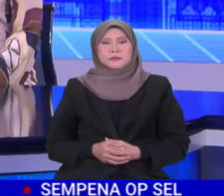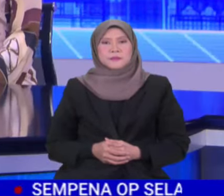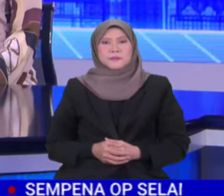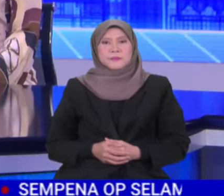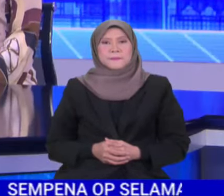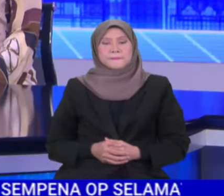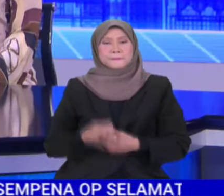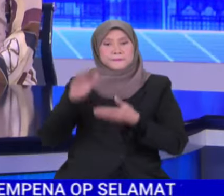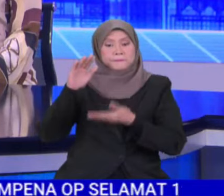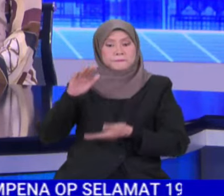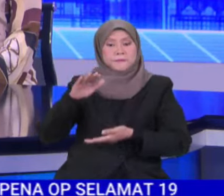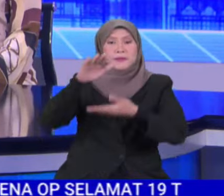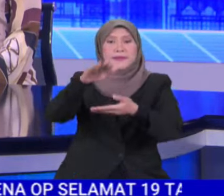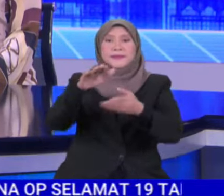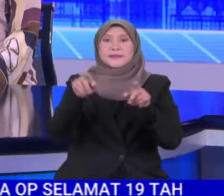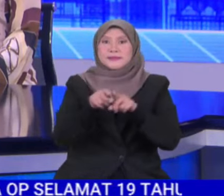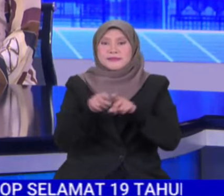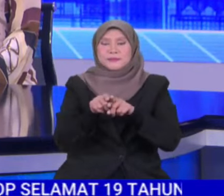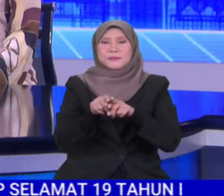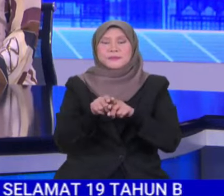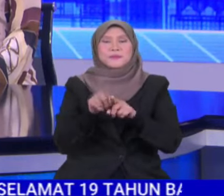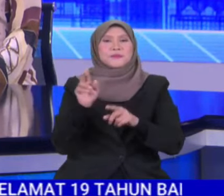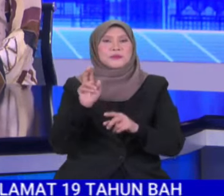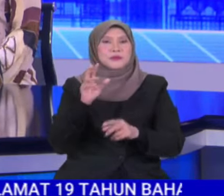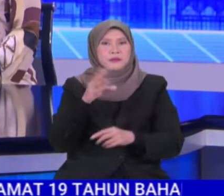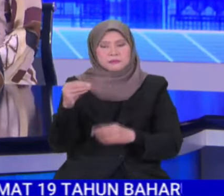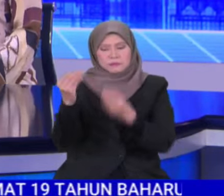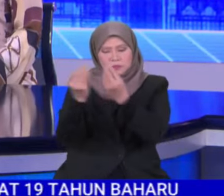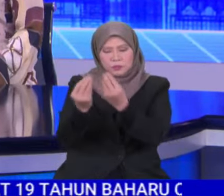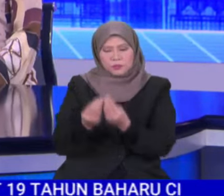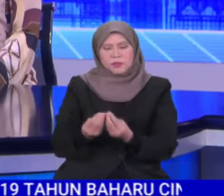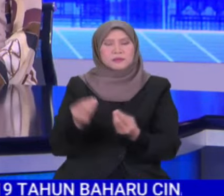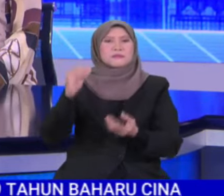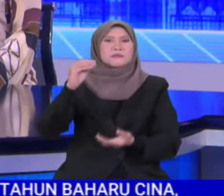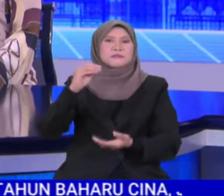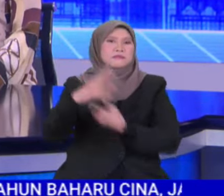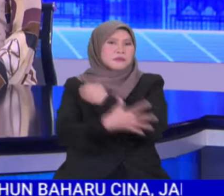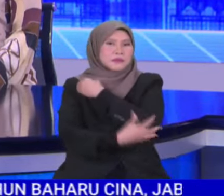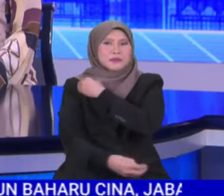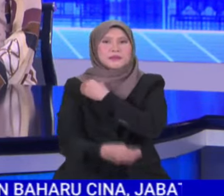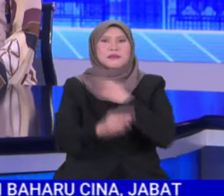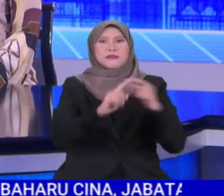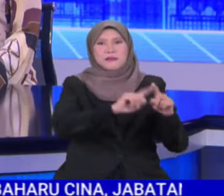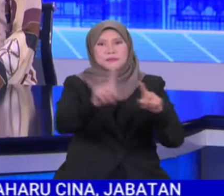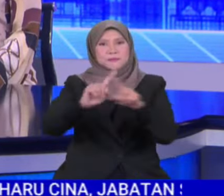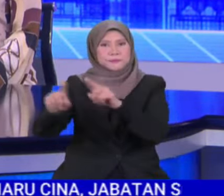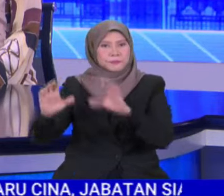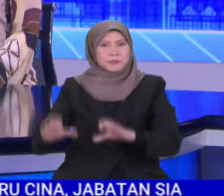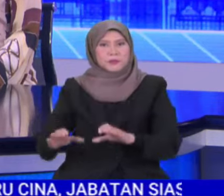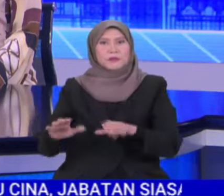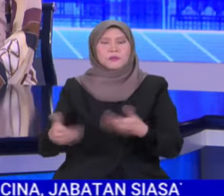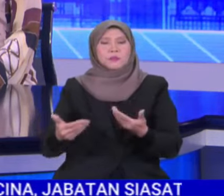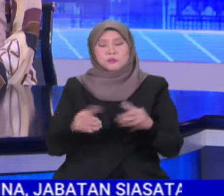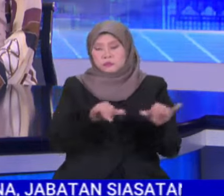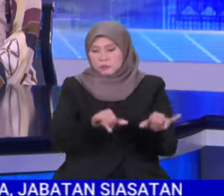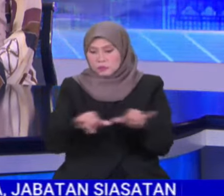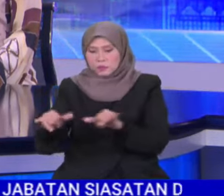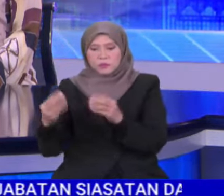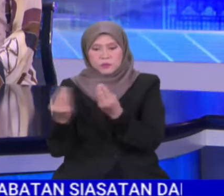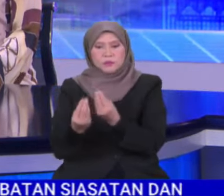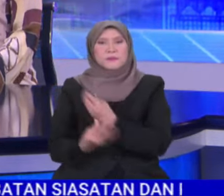Pada amanat sama, Perdana Menteri turut mengusulkan indeks kemiskinan pelbagai dimensi. Ia sebagai kaedah alternatif mengukur